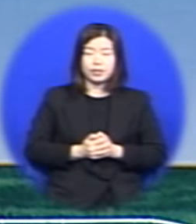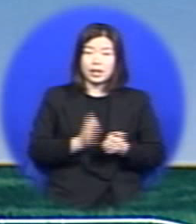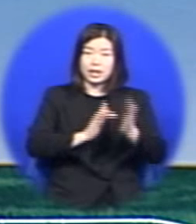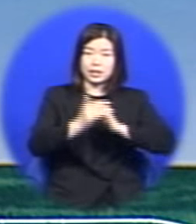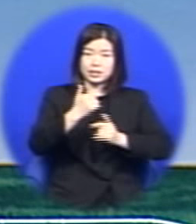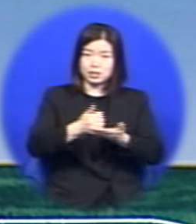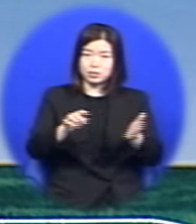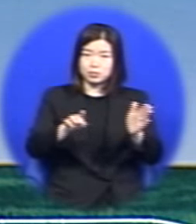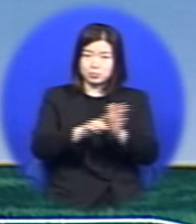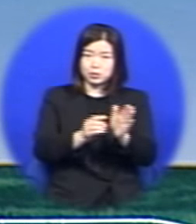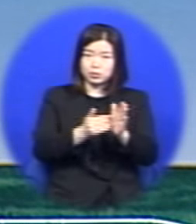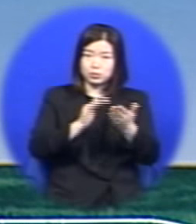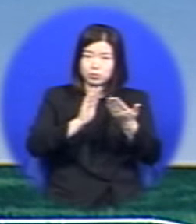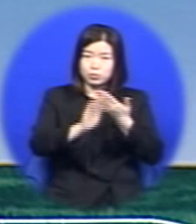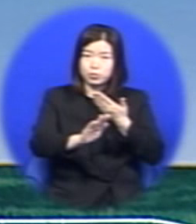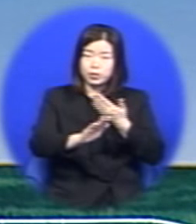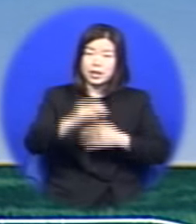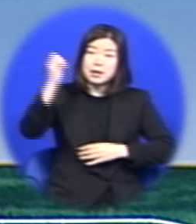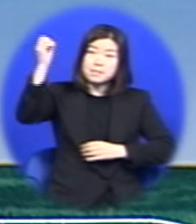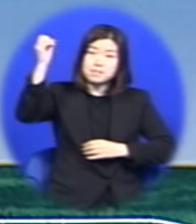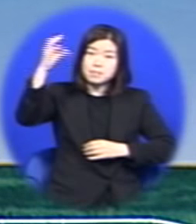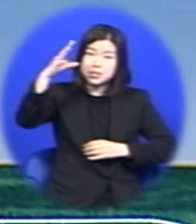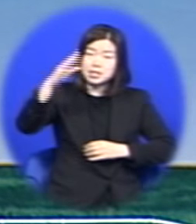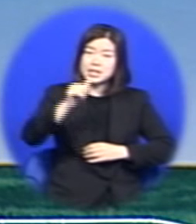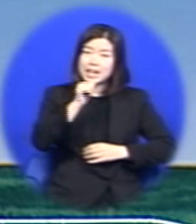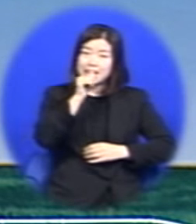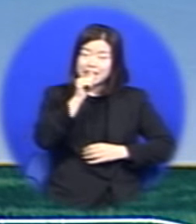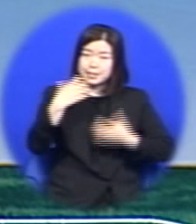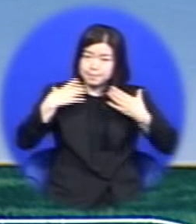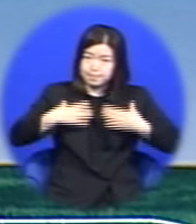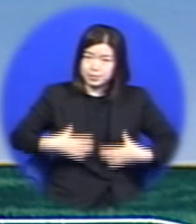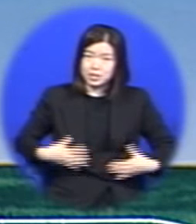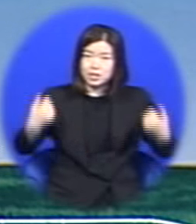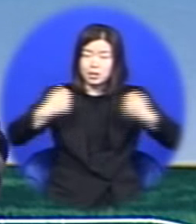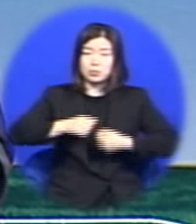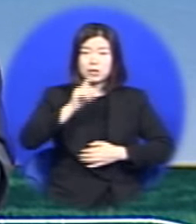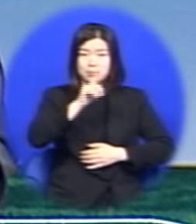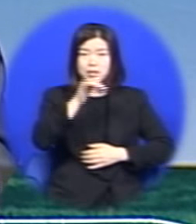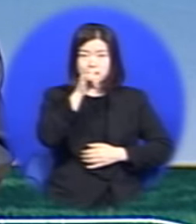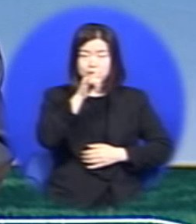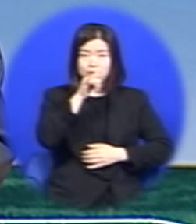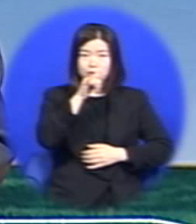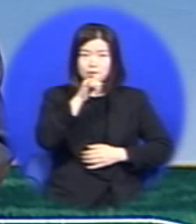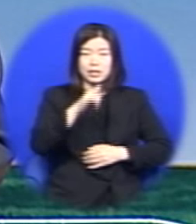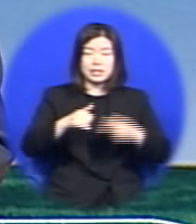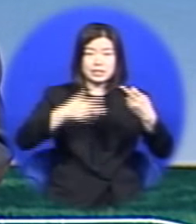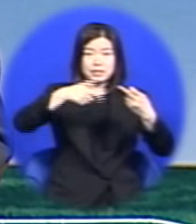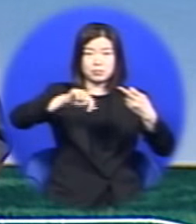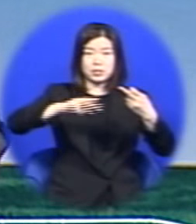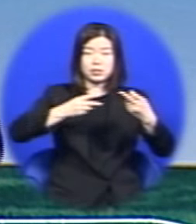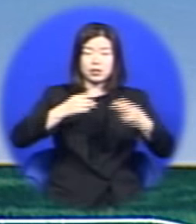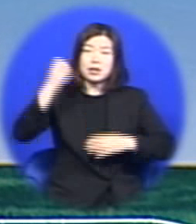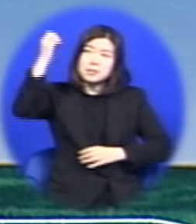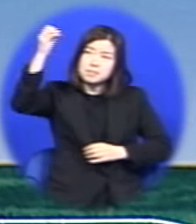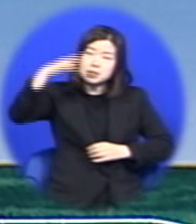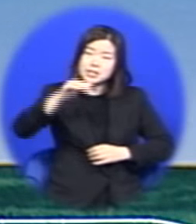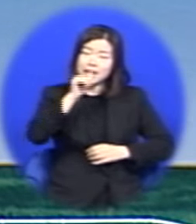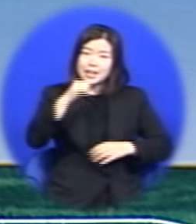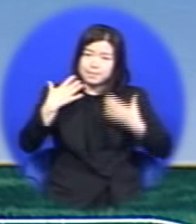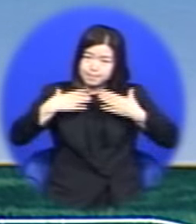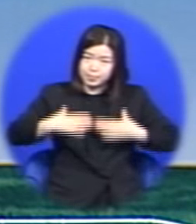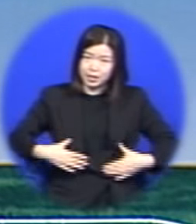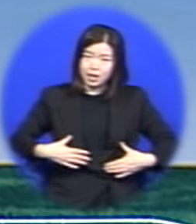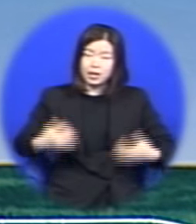예수를 믿었으면 빛의 갑옷을 입으라고 말씀했습니다. 12절에 빛의 갑옷을 입읍시다.